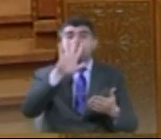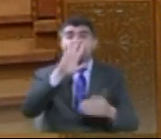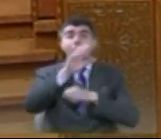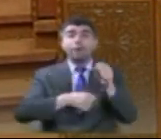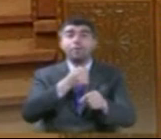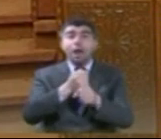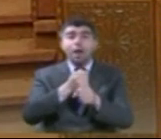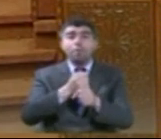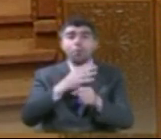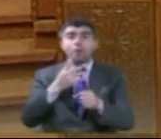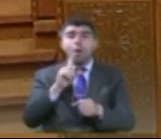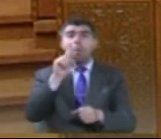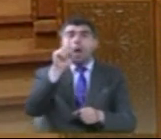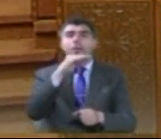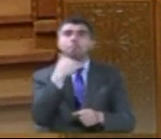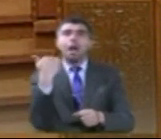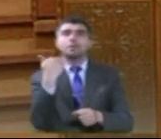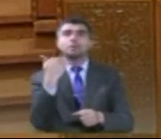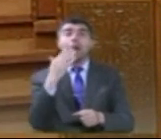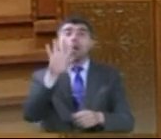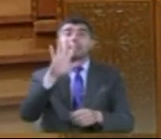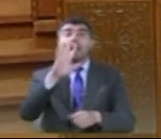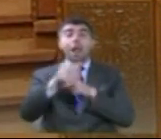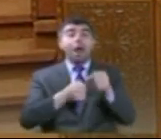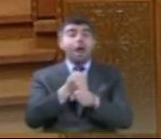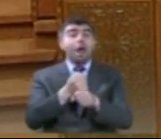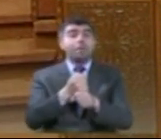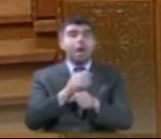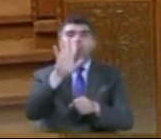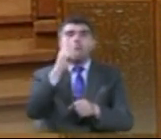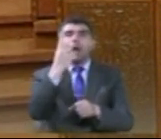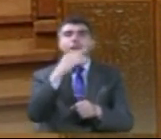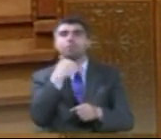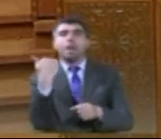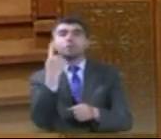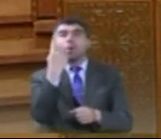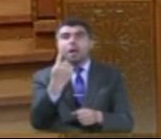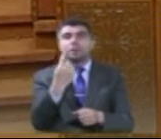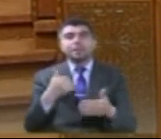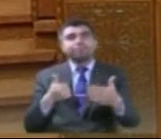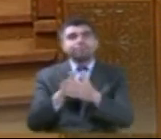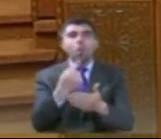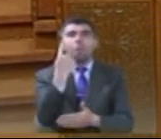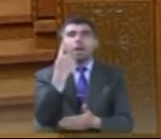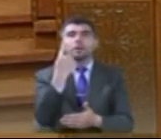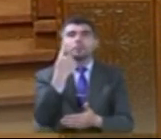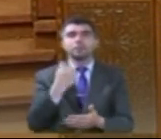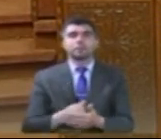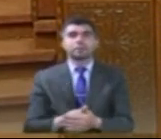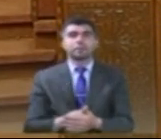المقطع وقعت فيه قتل واحد، في 5 سنوات هذا المقطع، هذا المقطع مرة واحدة وقعت حادثة.